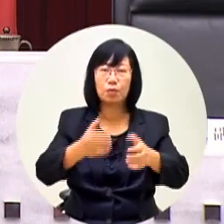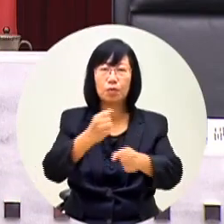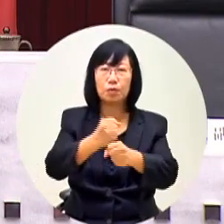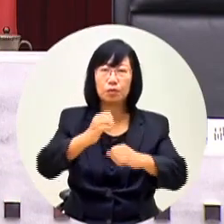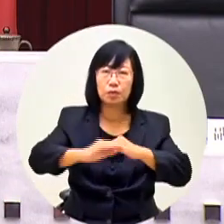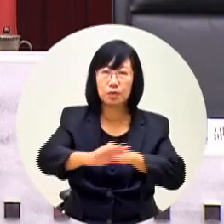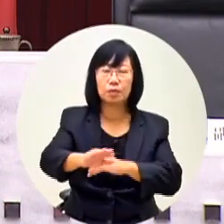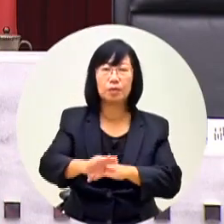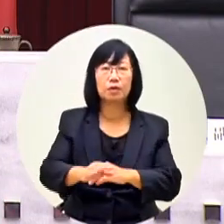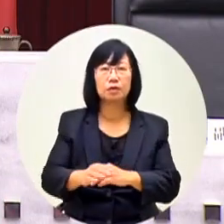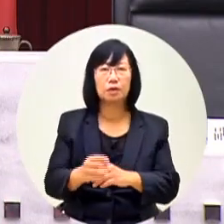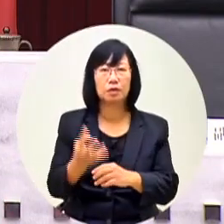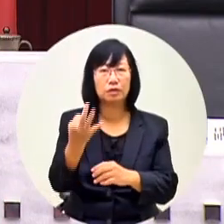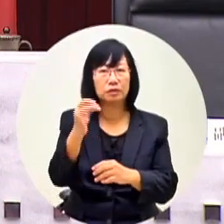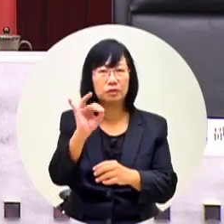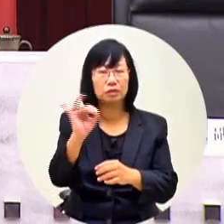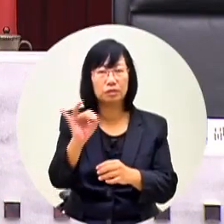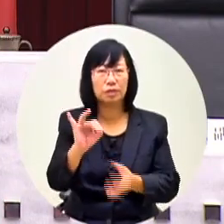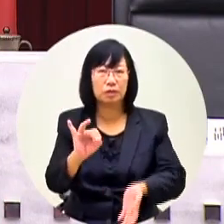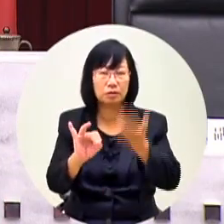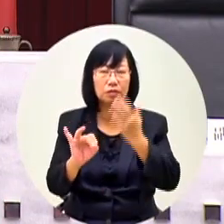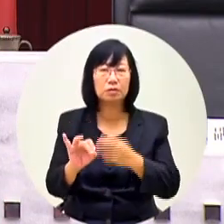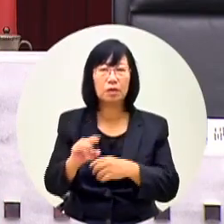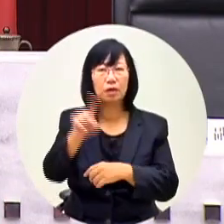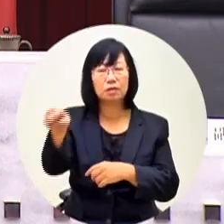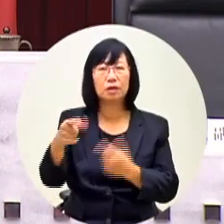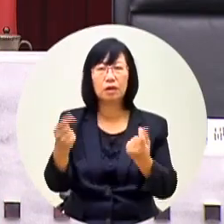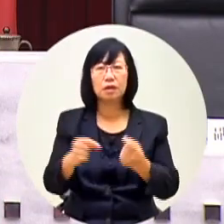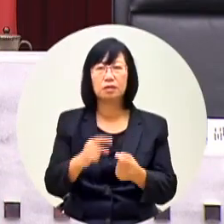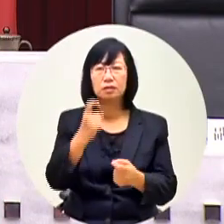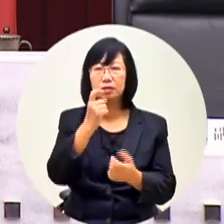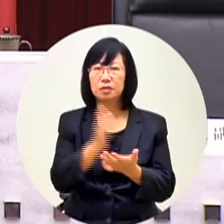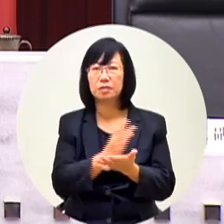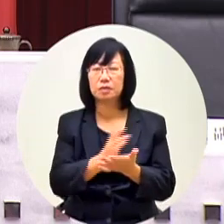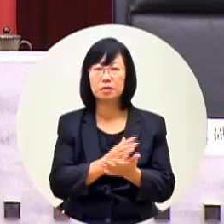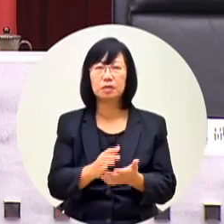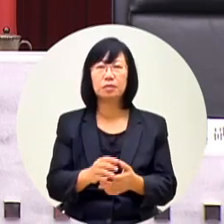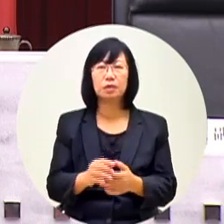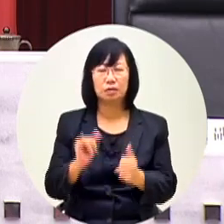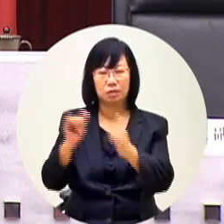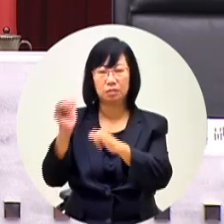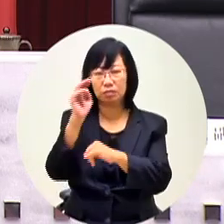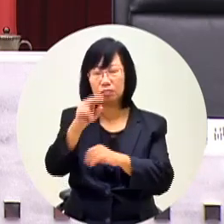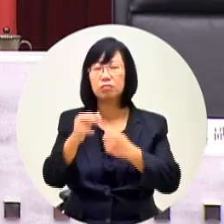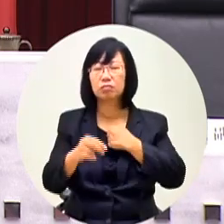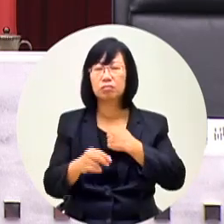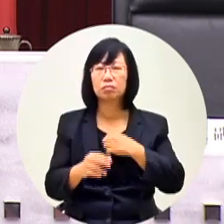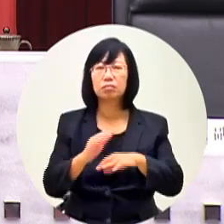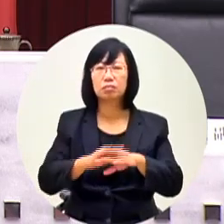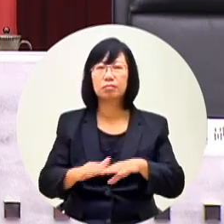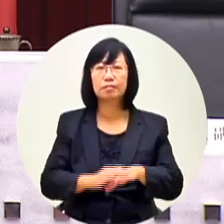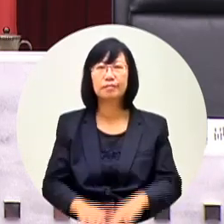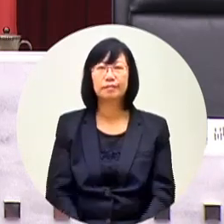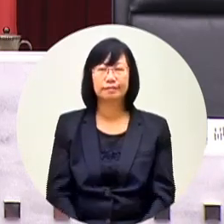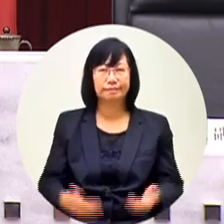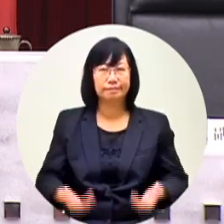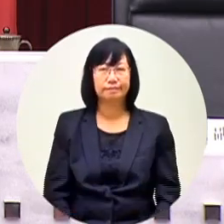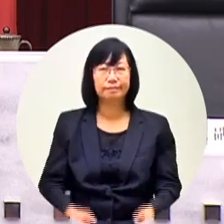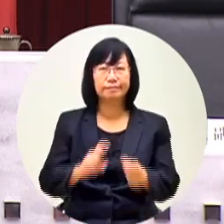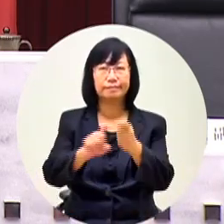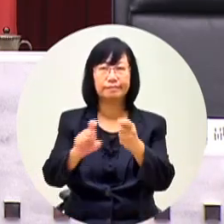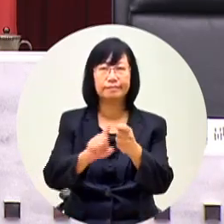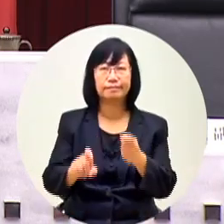呢？啊，恁是要安嫌嘛？迄百姓拢在看啦，不要这样啦。好啦，休息10分钟了。